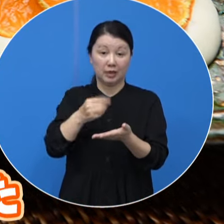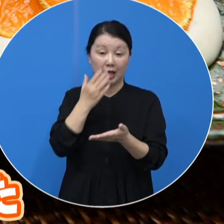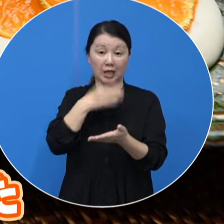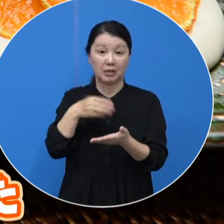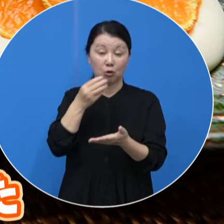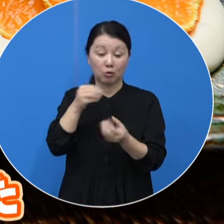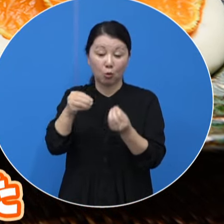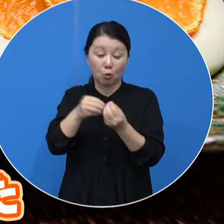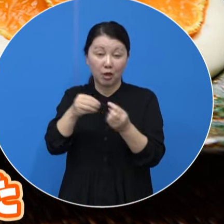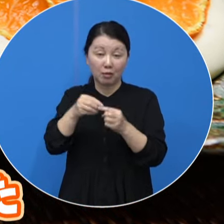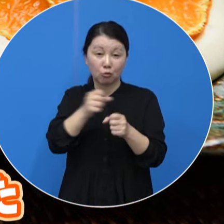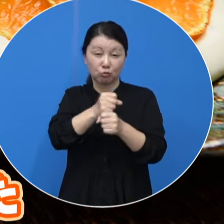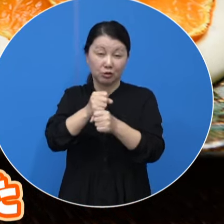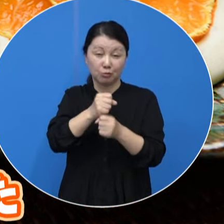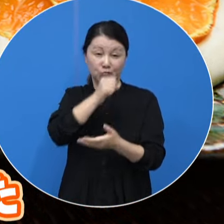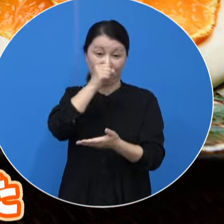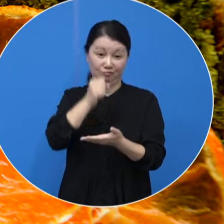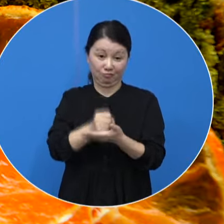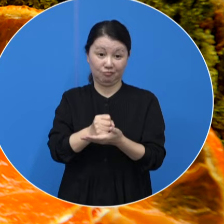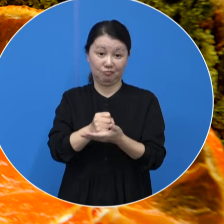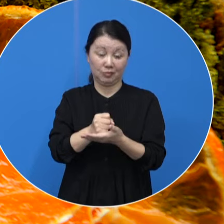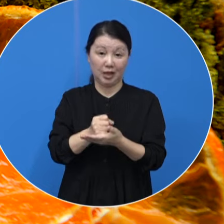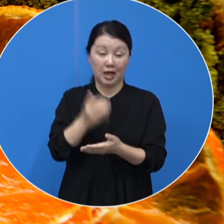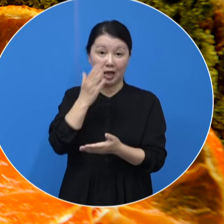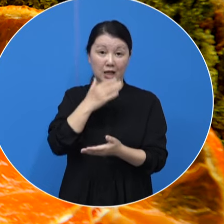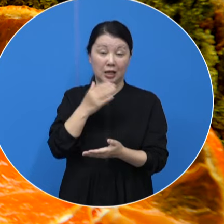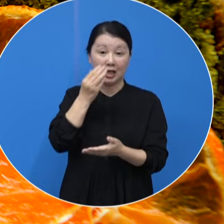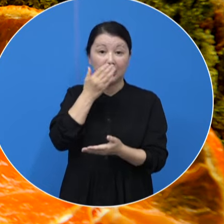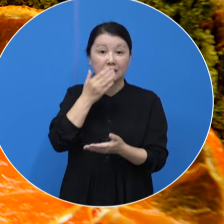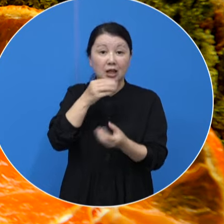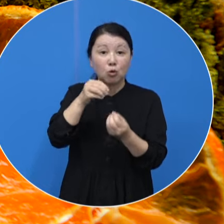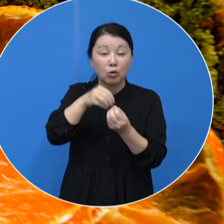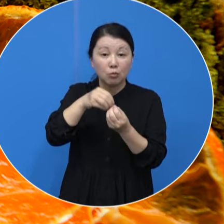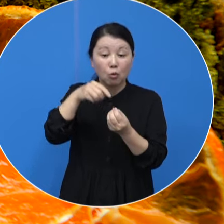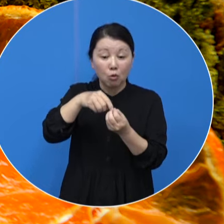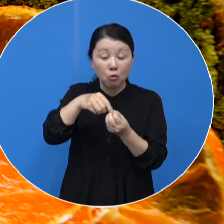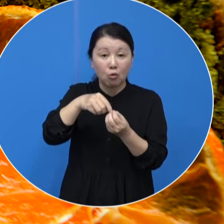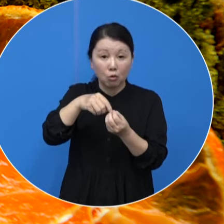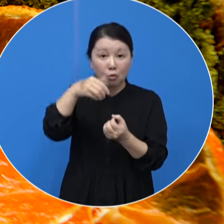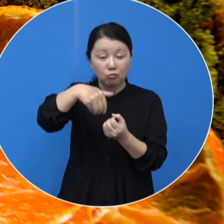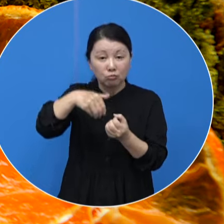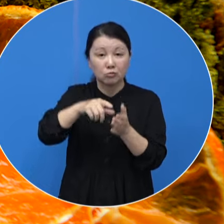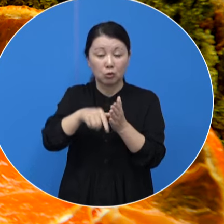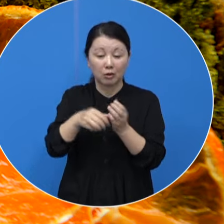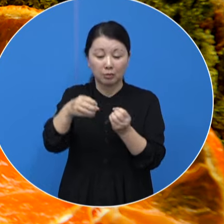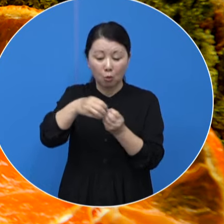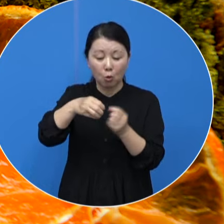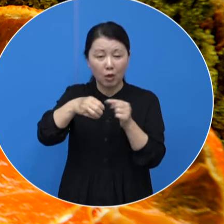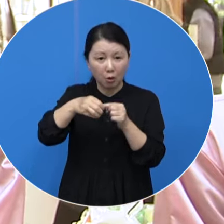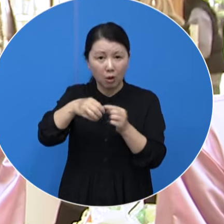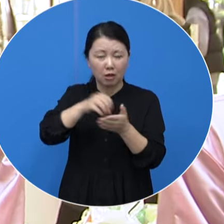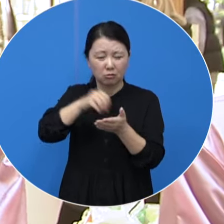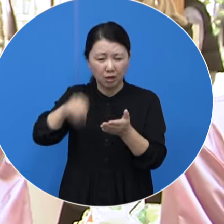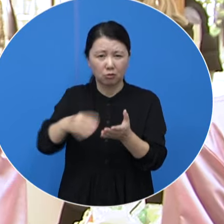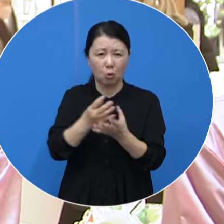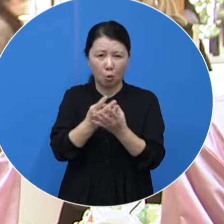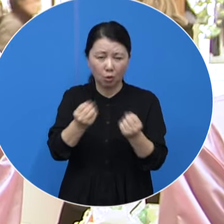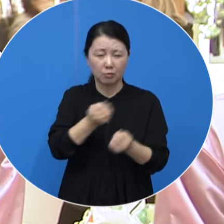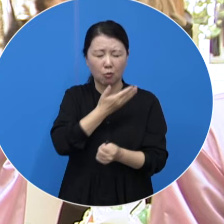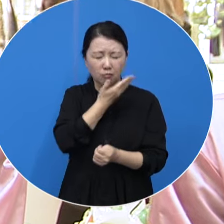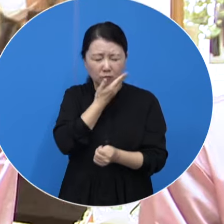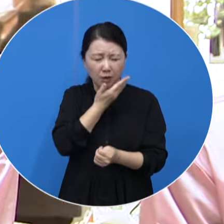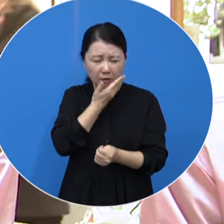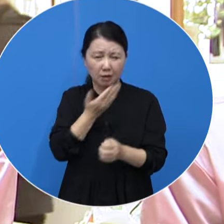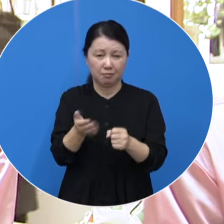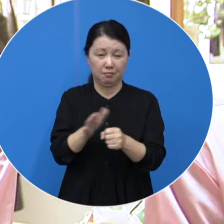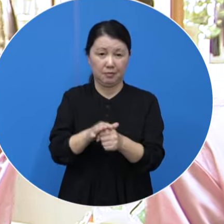クリームを乗せて作りました。 里芋を収穫した時に親芋っていうものが捨てられることが多